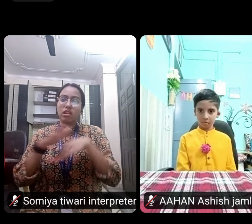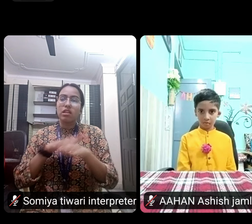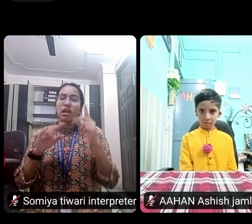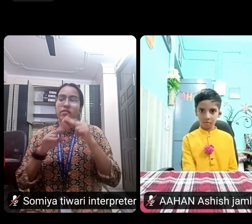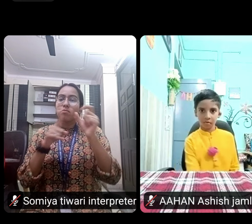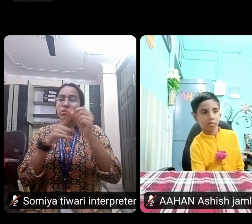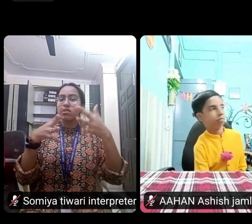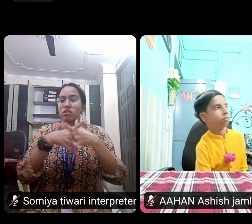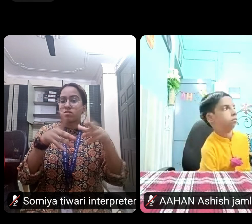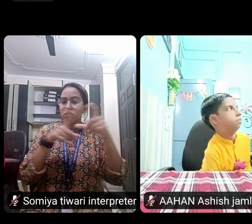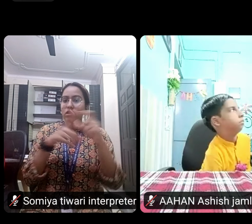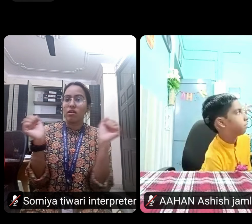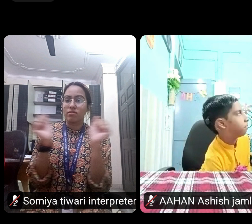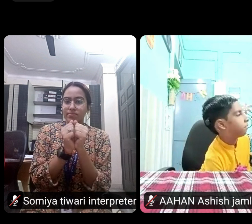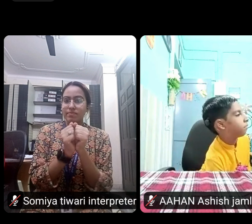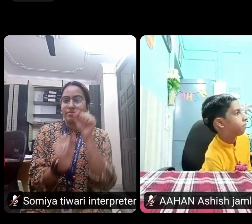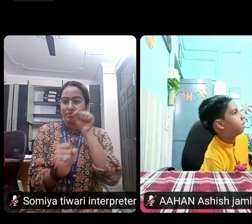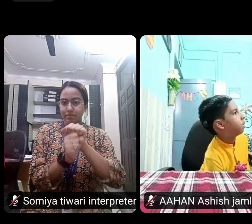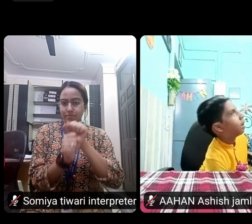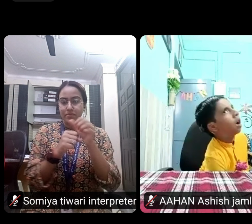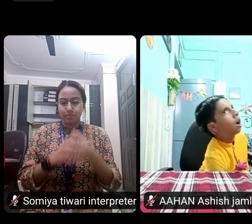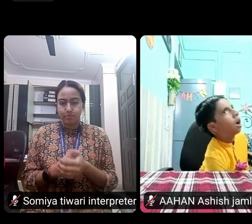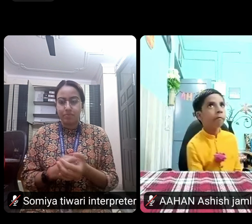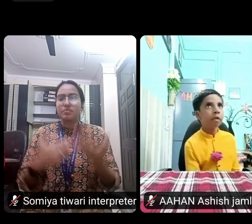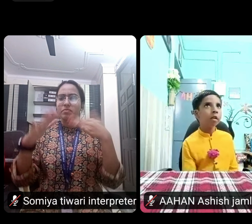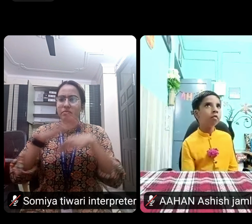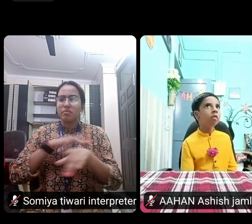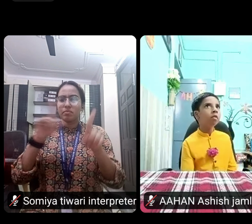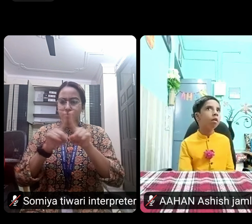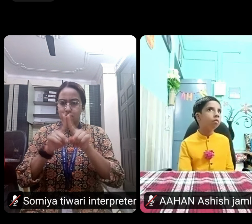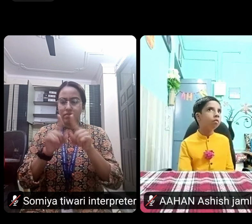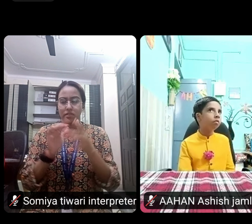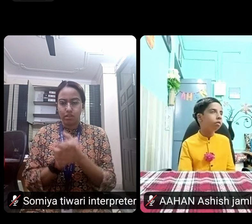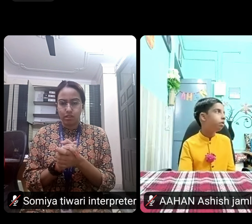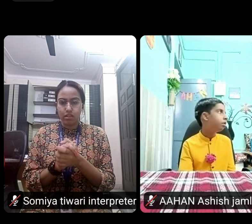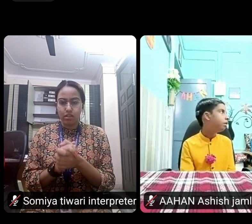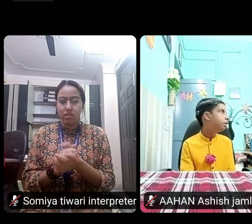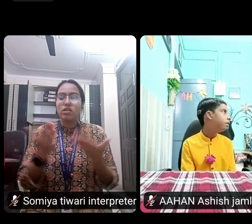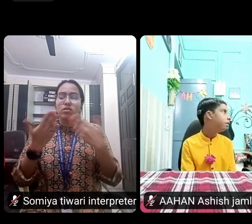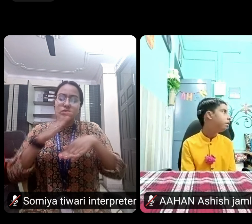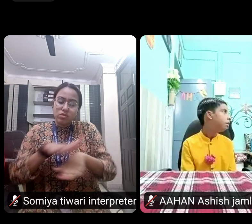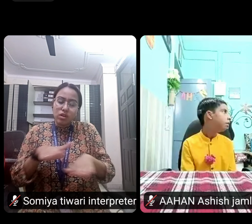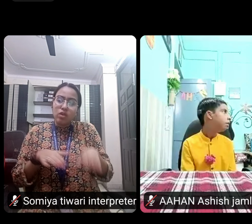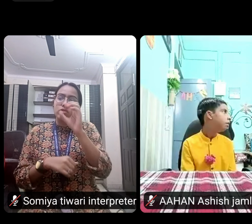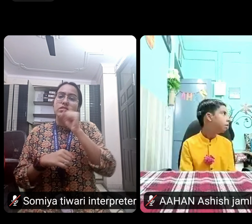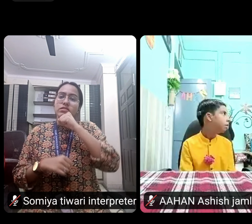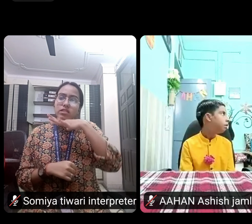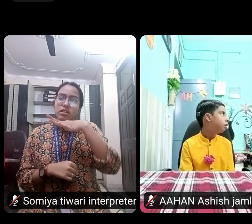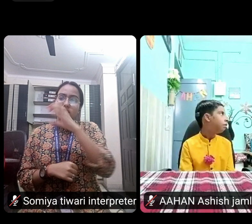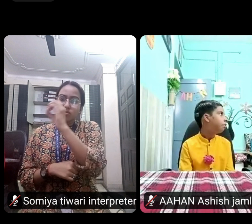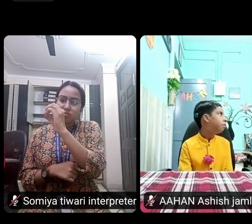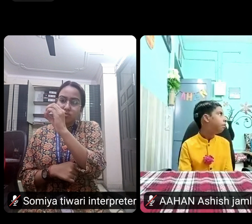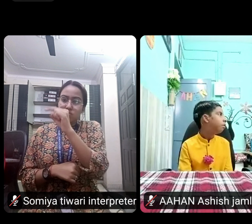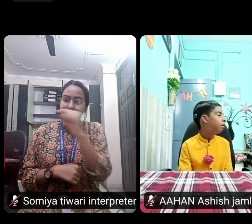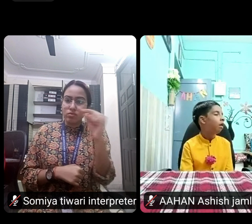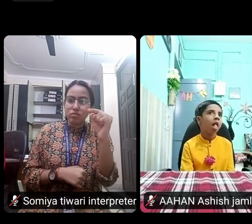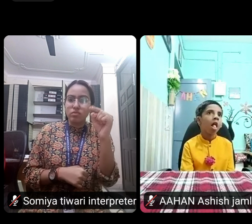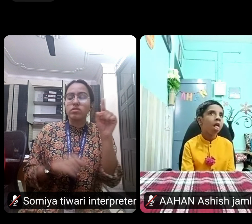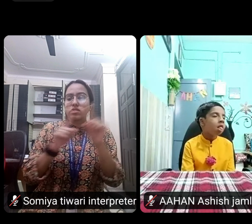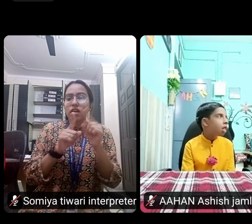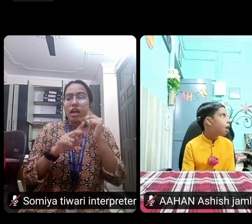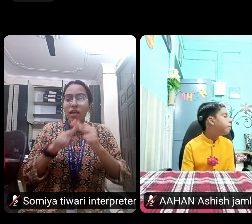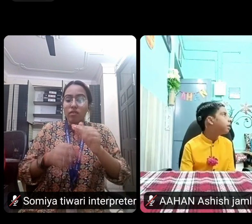दिव्यांगजनों के साथ काम करती है, और पूरे लाइफ साइकिल पे हम लोग काम करते हैं. अर्ली इंटरवेंशन मतलब जीरो से, जैसे बच्चा पैदा होता है, अगर